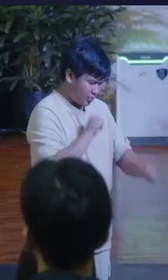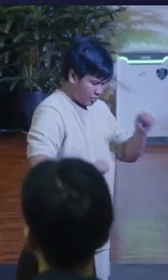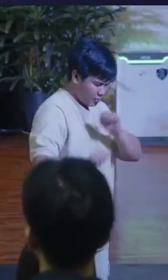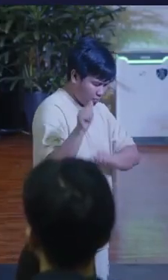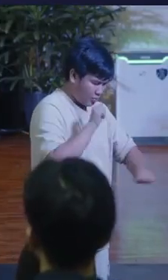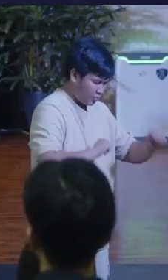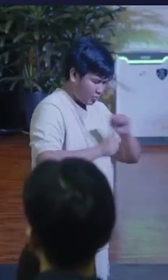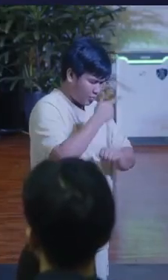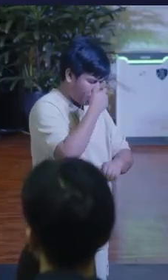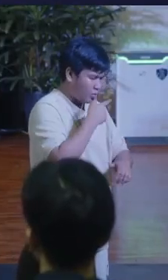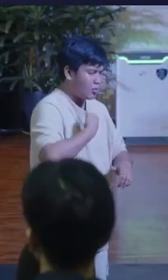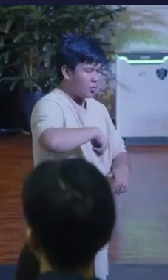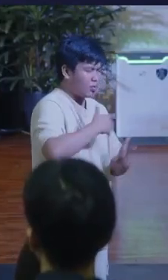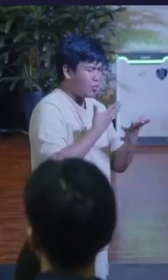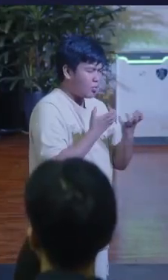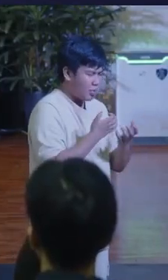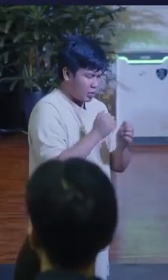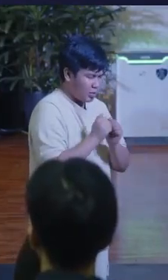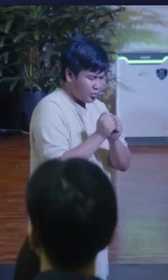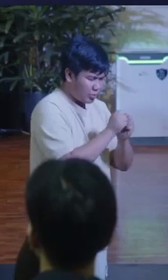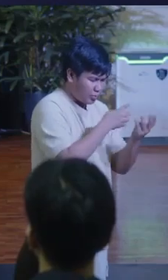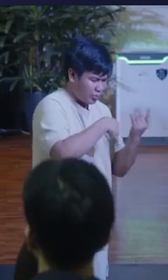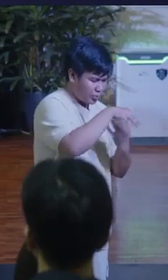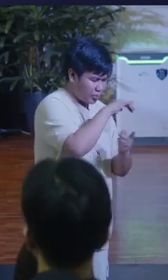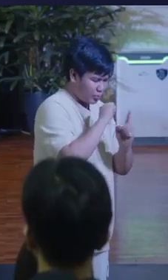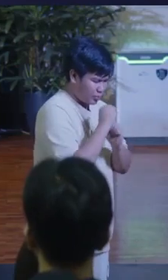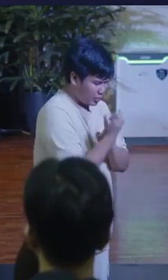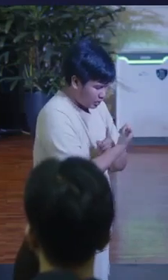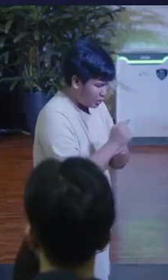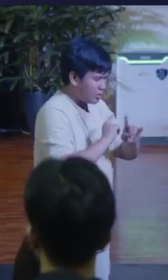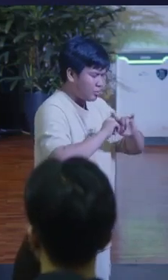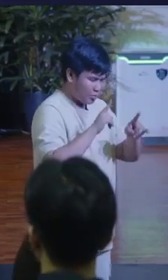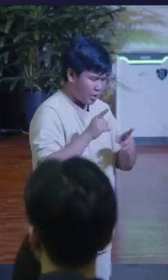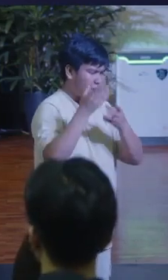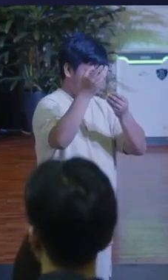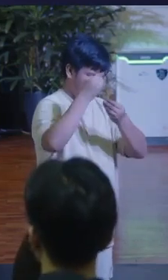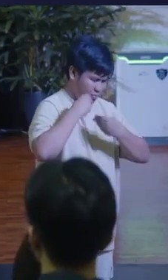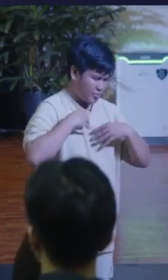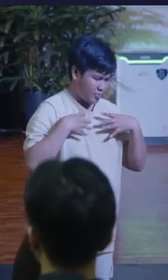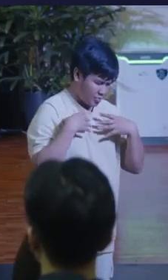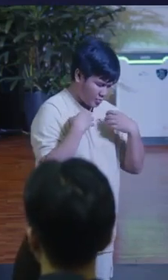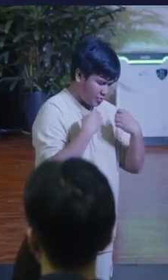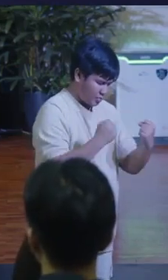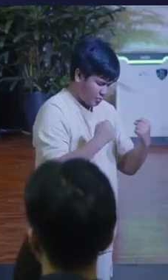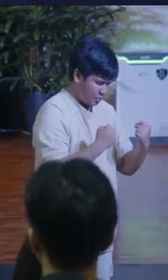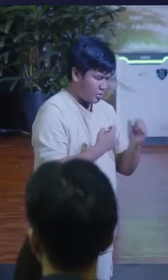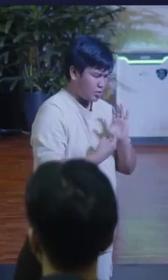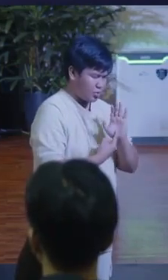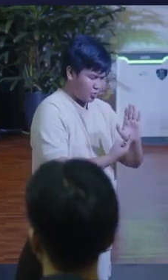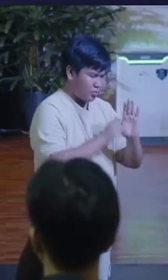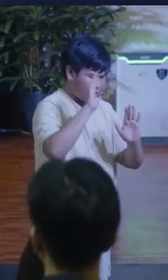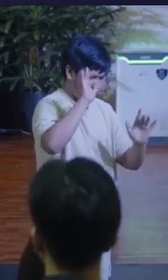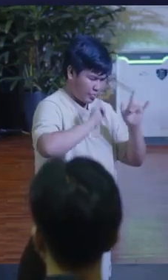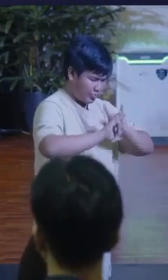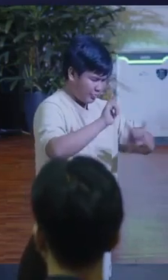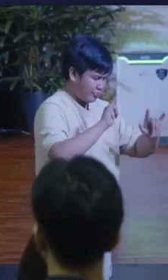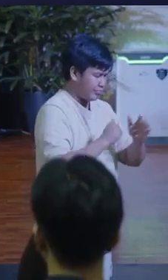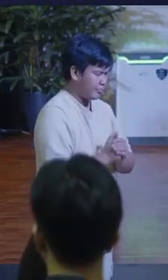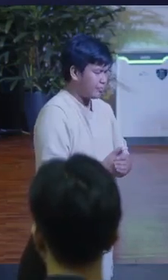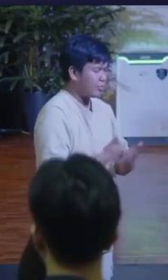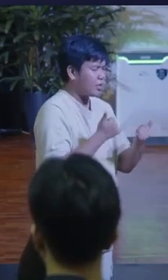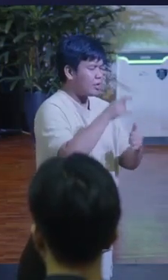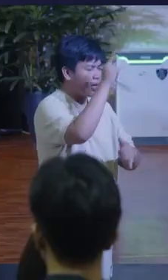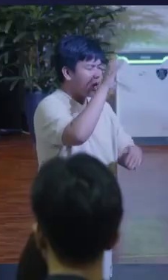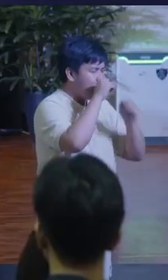pakikisama. Bigyan niyo kami ng tapang, bigyan niyo kami ng kalakasan. At ngayon, pagpalain kayo ng Panginoon